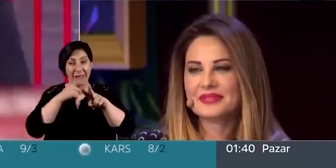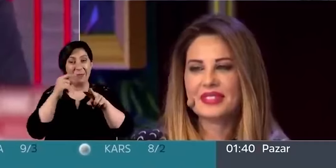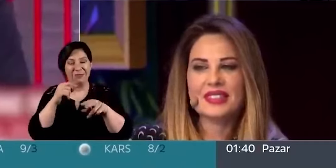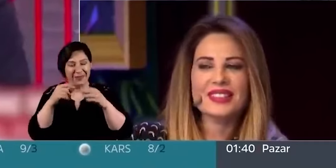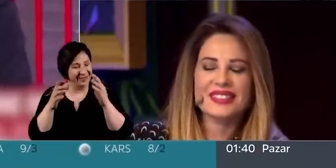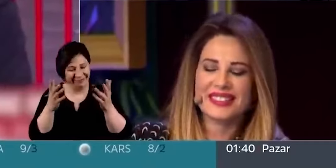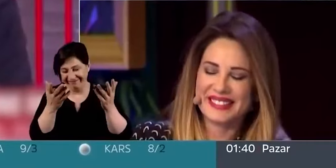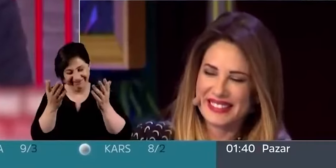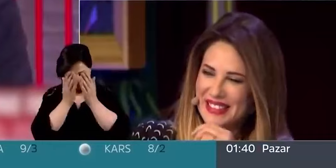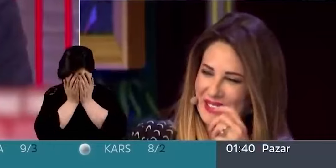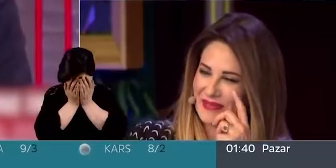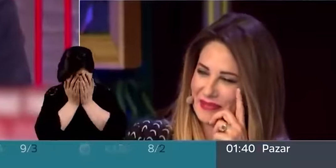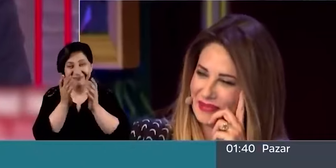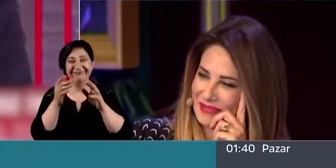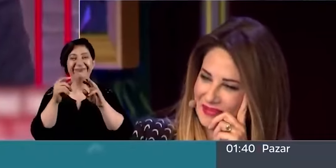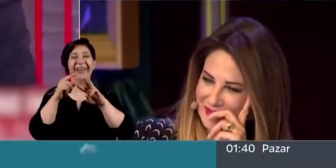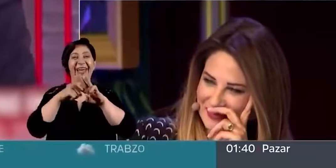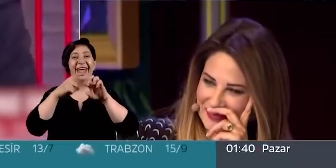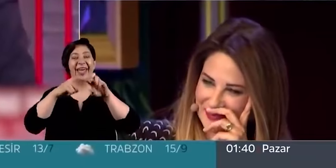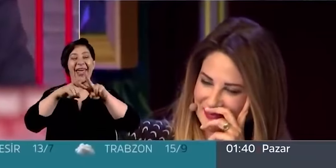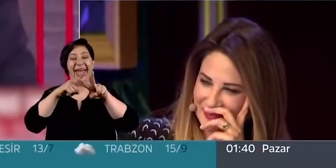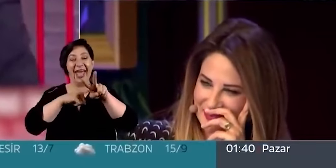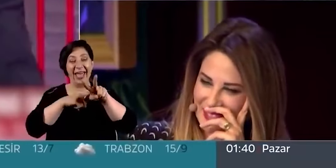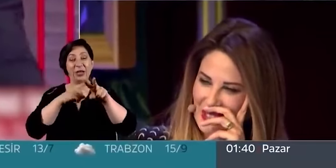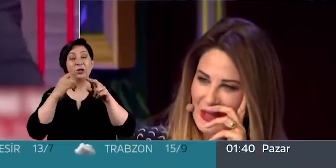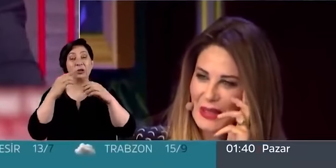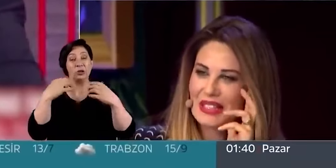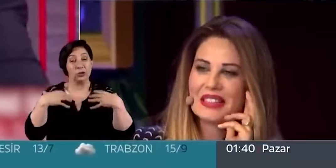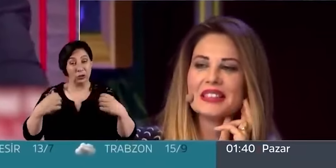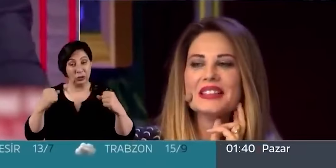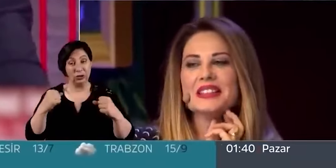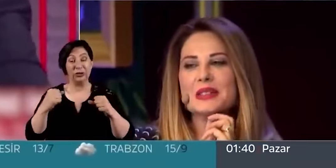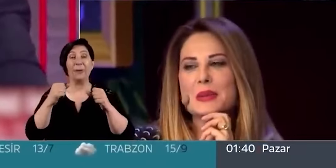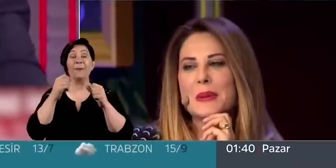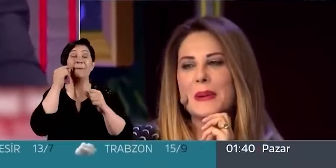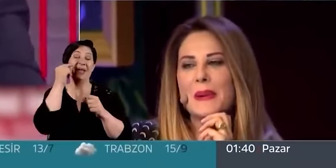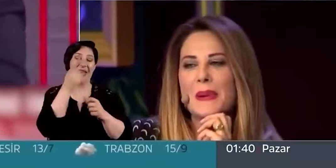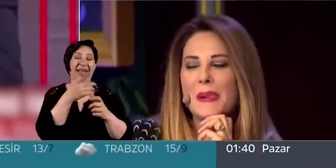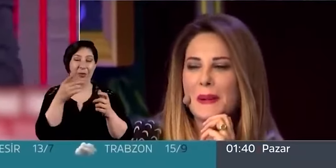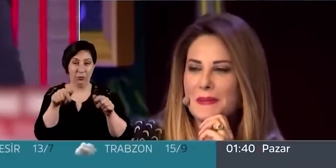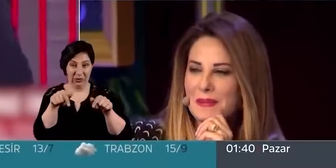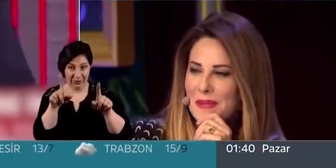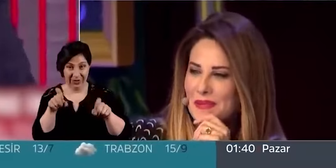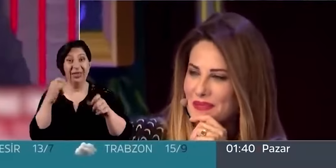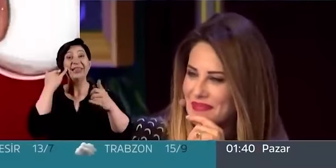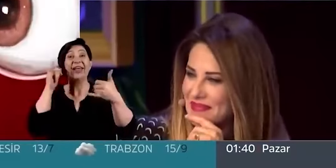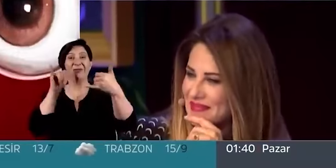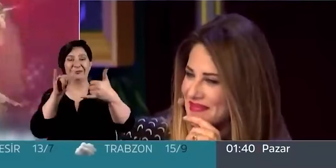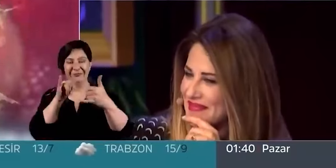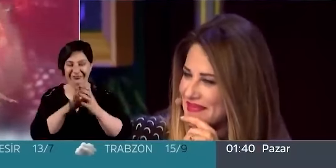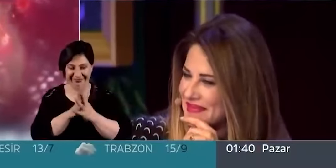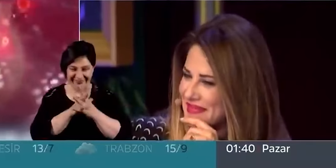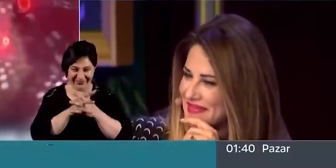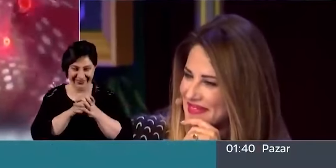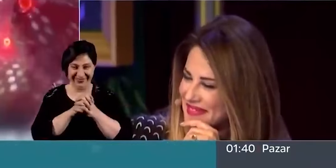Eray Bey'le birlikteyiz. Eray Güçlü Er'le birlikteyiz. Burada mı? Hayır, burada iyi.